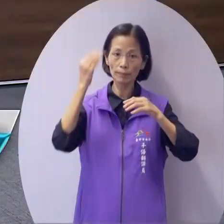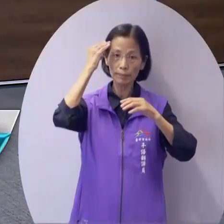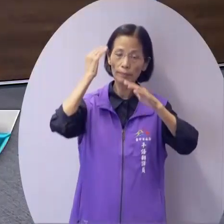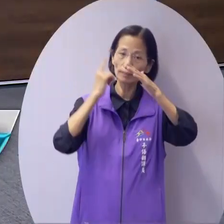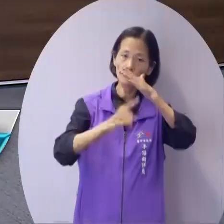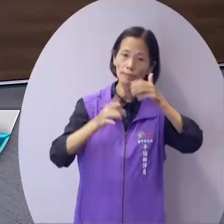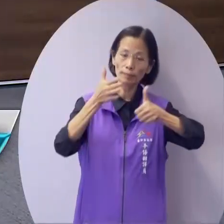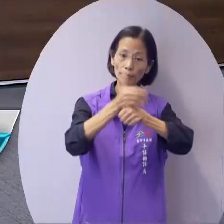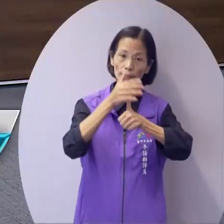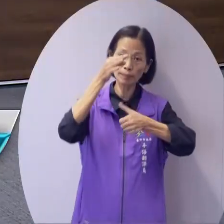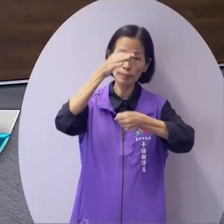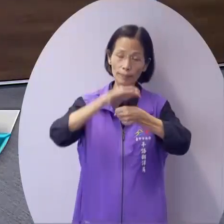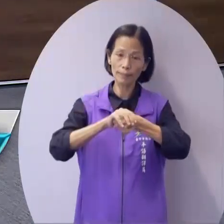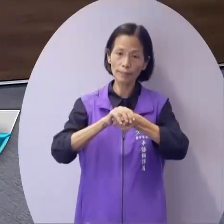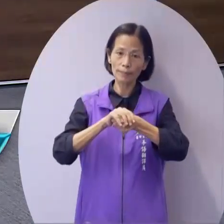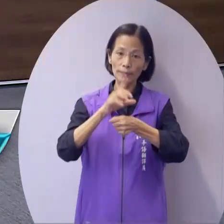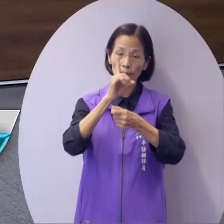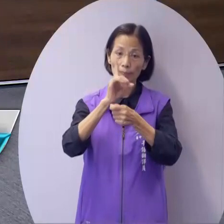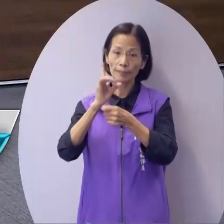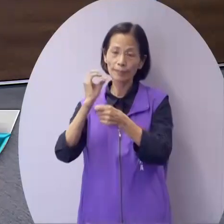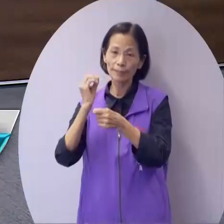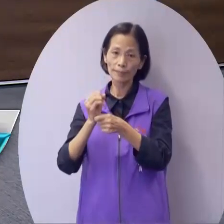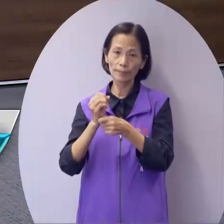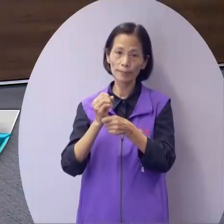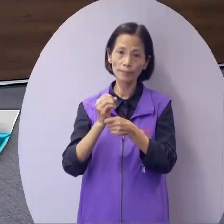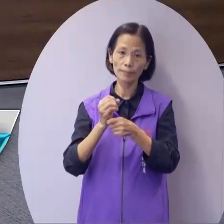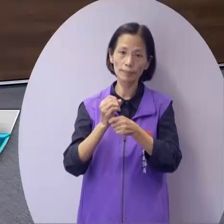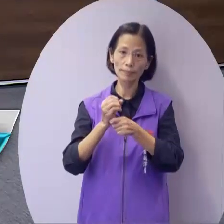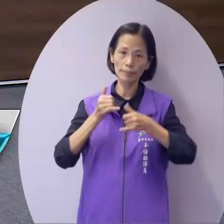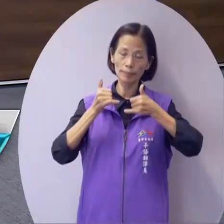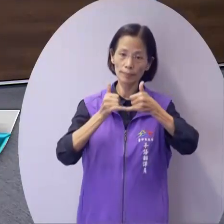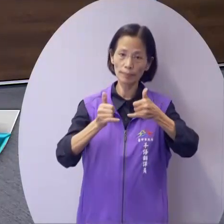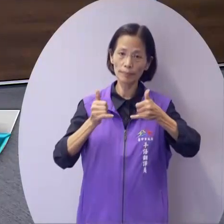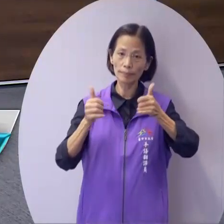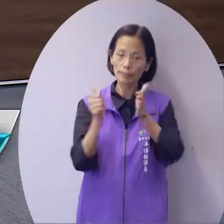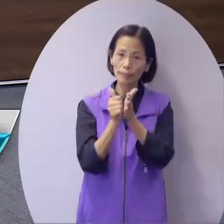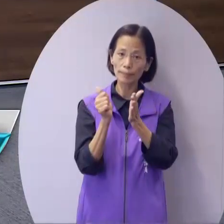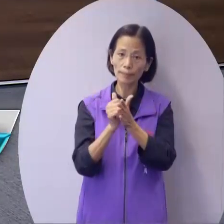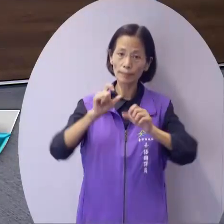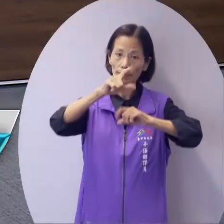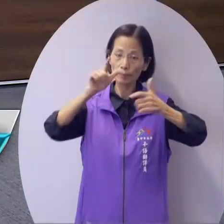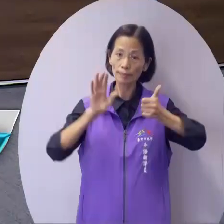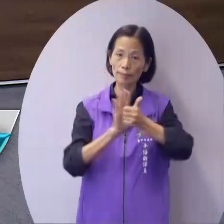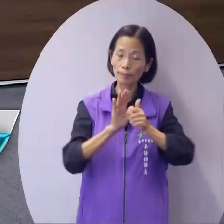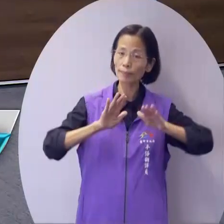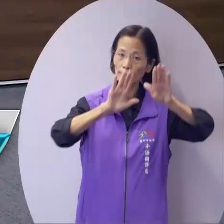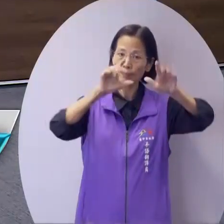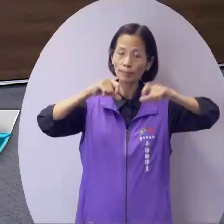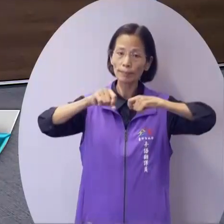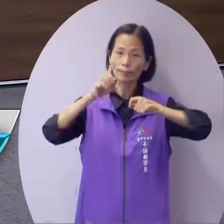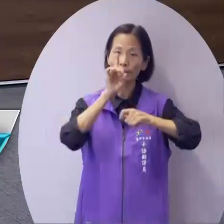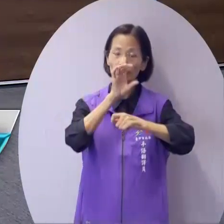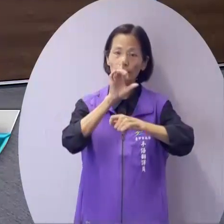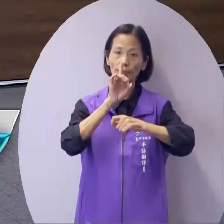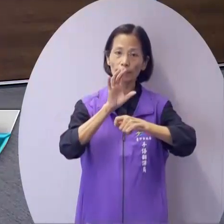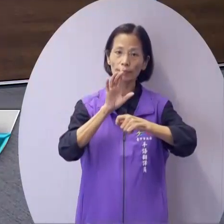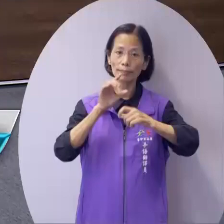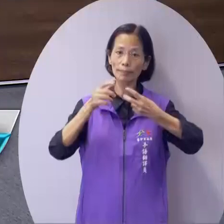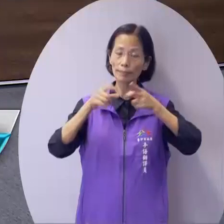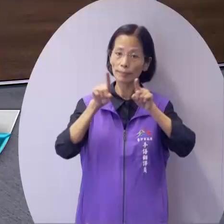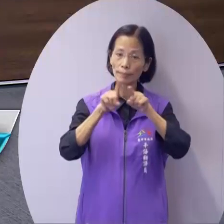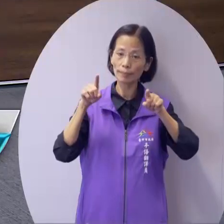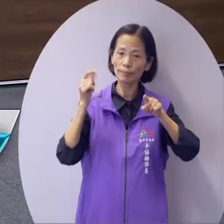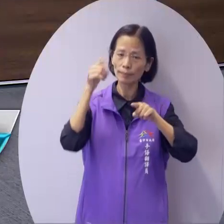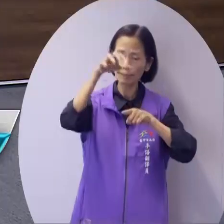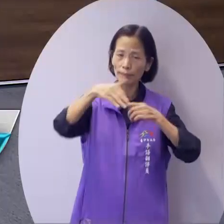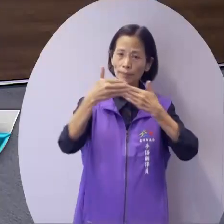核定补助本府办理110年度公路公共运输多元推升计划，台中市和平区偏